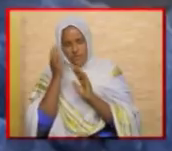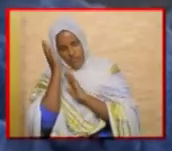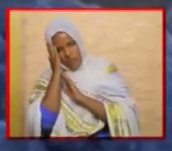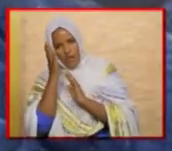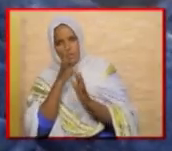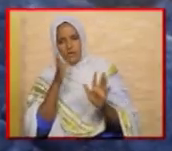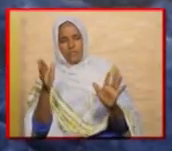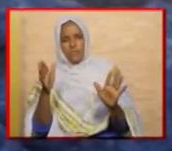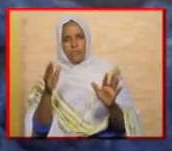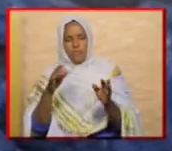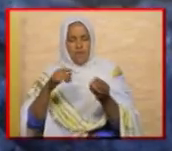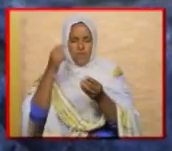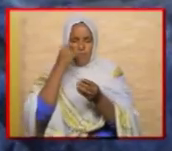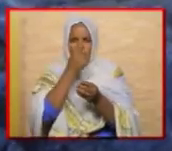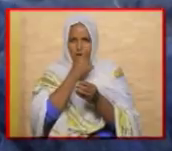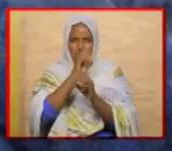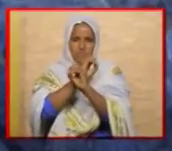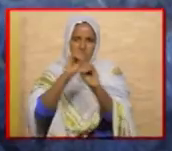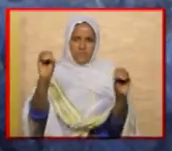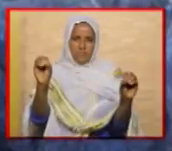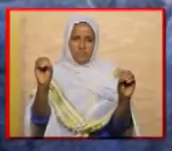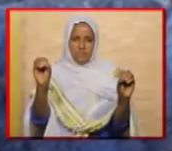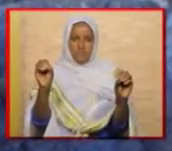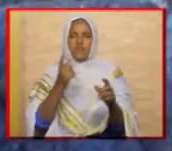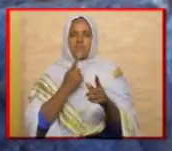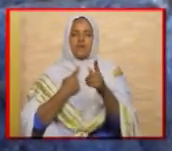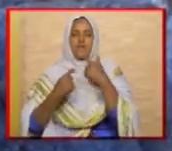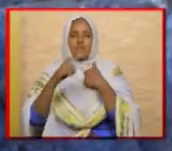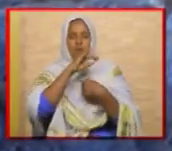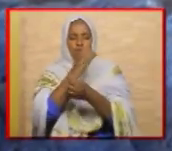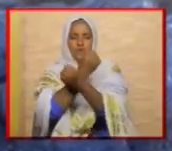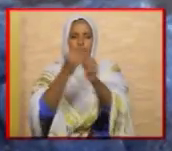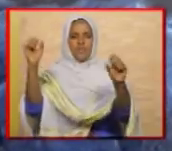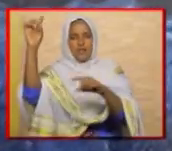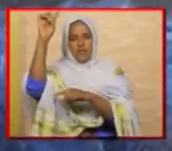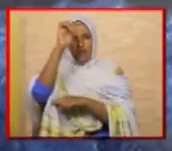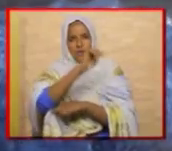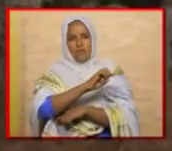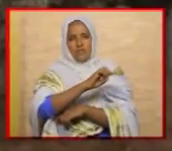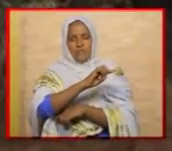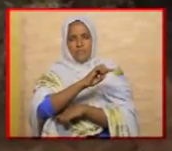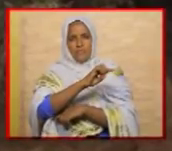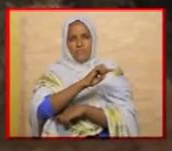እንቅልፍም አልተኛም አይዞርም በአይኔ ናፍቅ ያለውና የመዳኑን ቀኔ